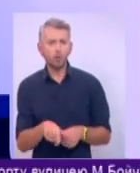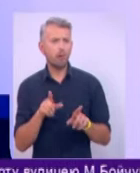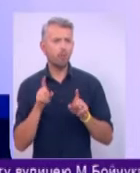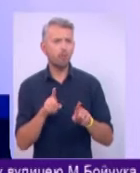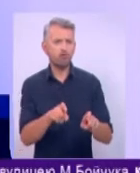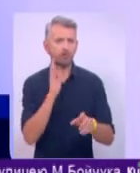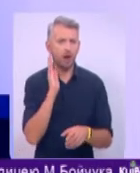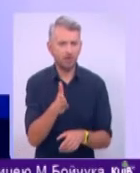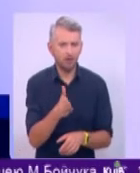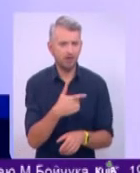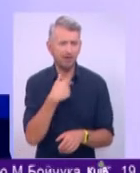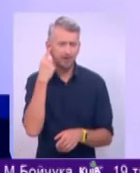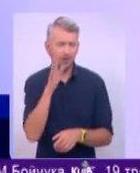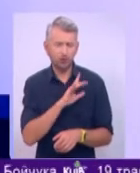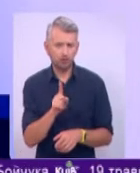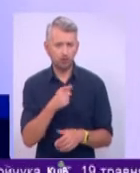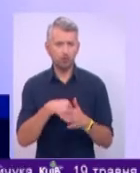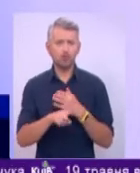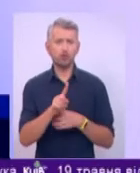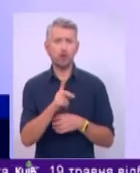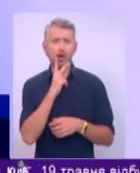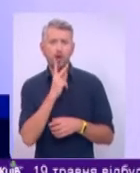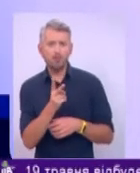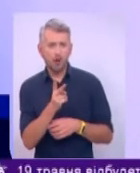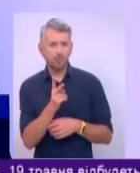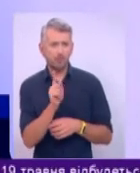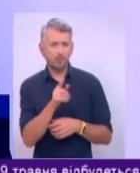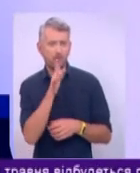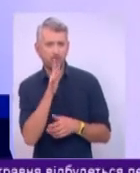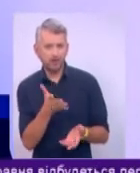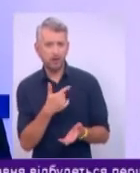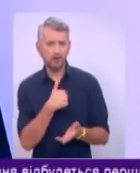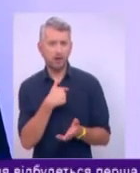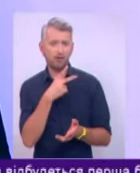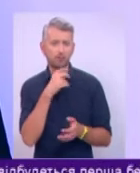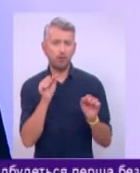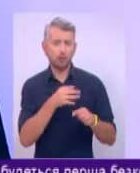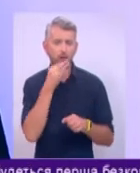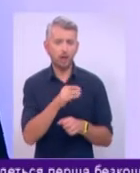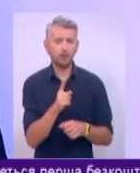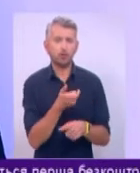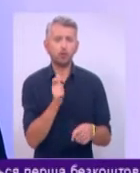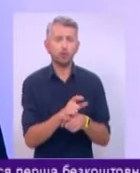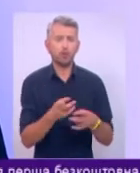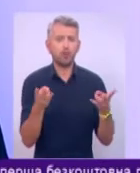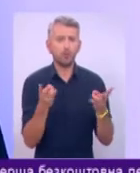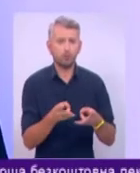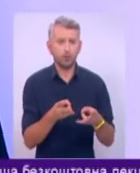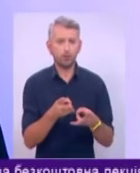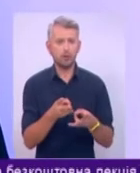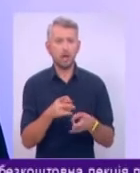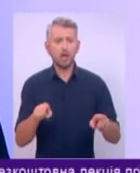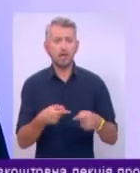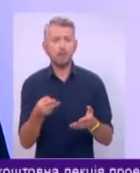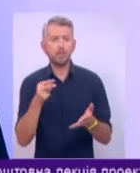побіжать, абсолютно я так не думаю, тому що бачу і тяжкі часи, і я можу сказати, що дуже потребують самої